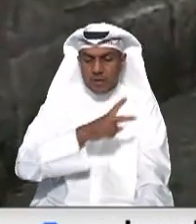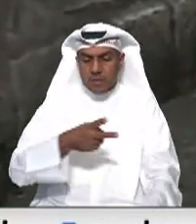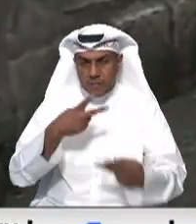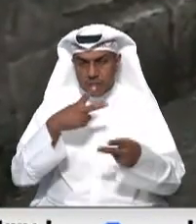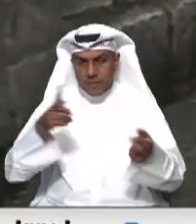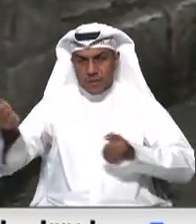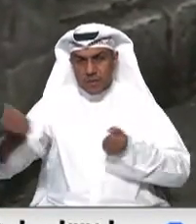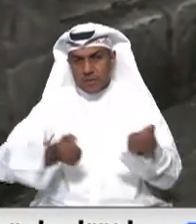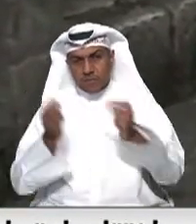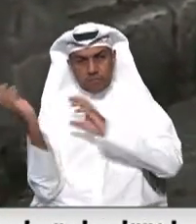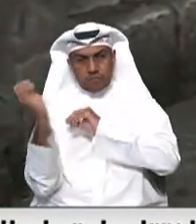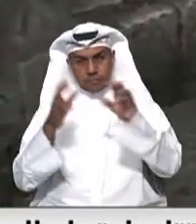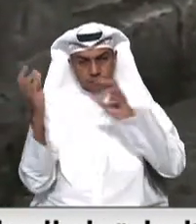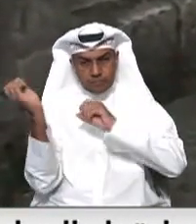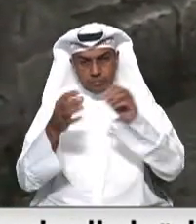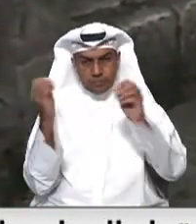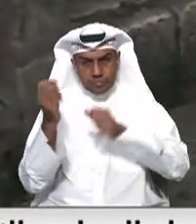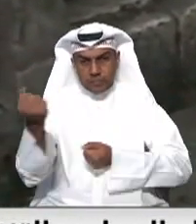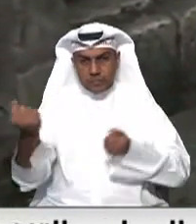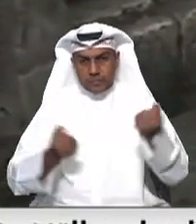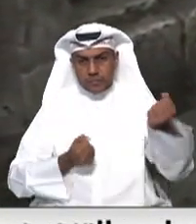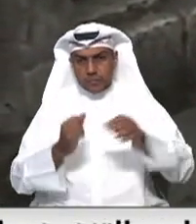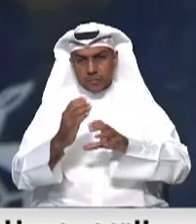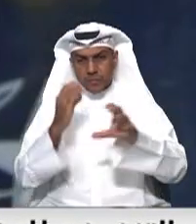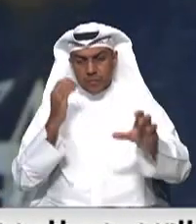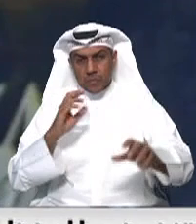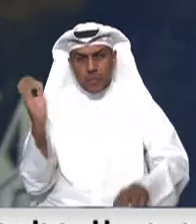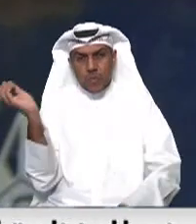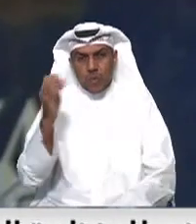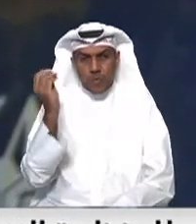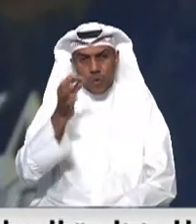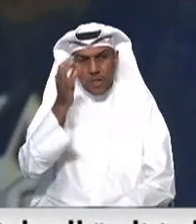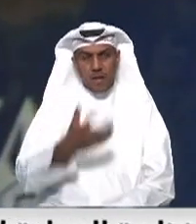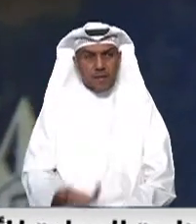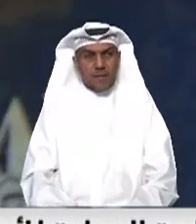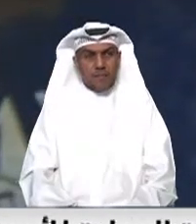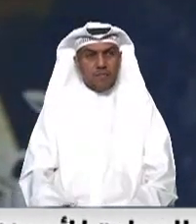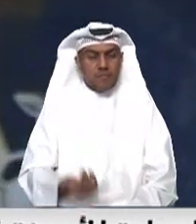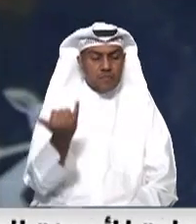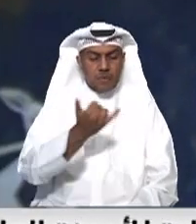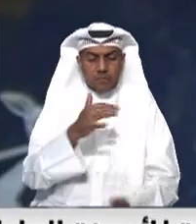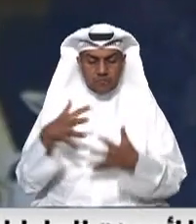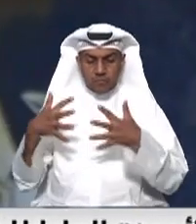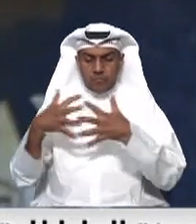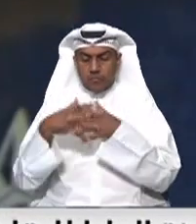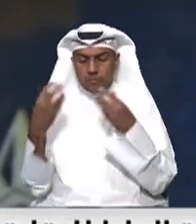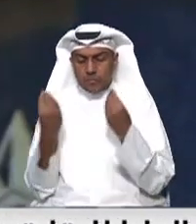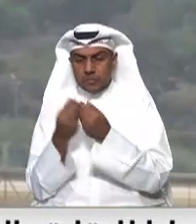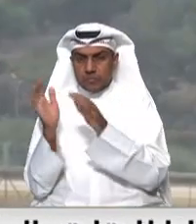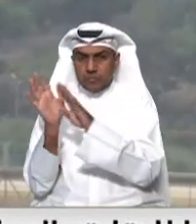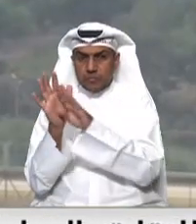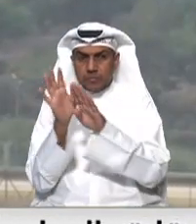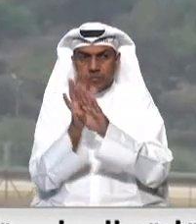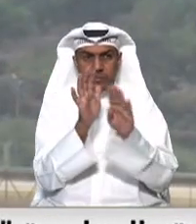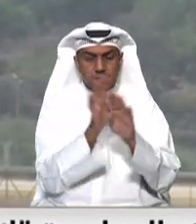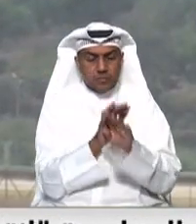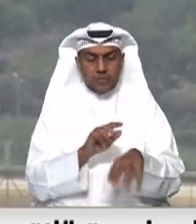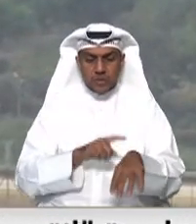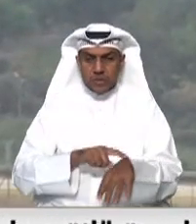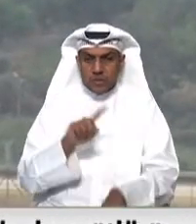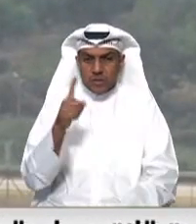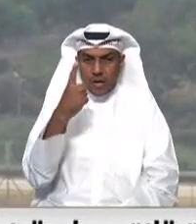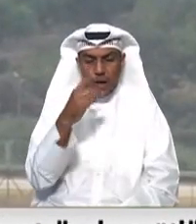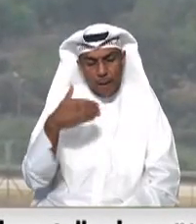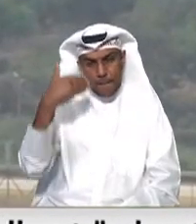غزة. وقد أذعن الاحتلال الإسرائيلي لهذه الشروط وسترى هذه الصفقة نور ربما بعد ساعة من الآن.